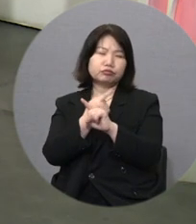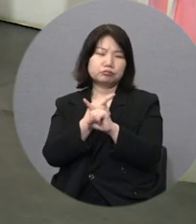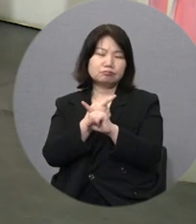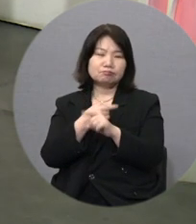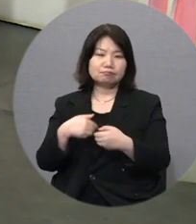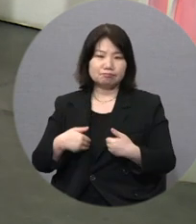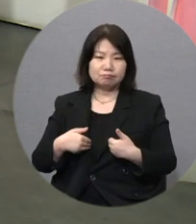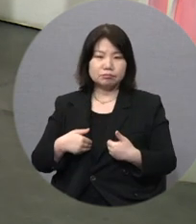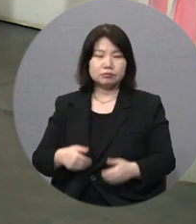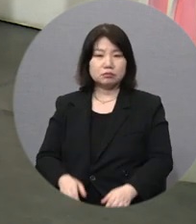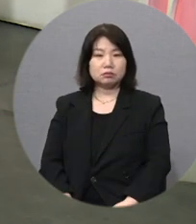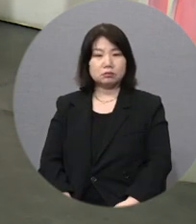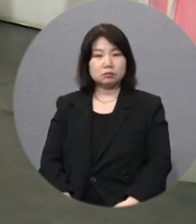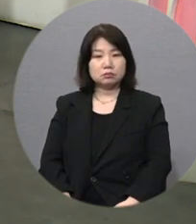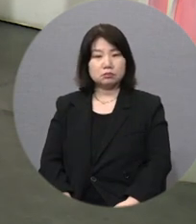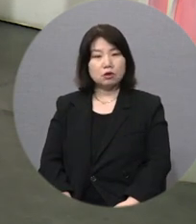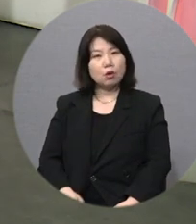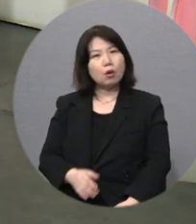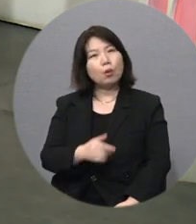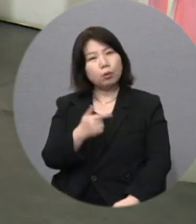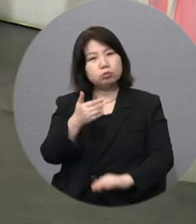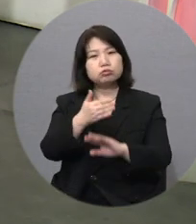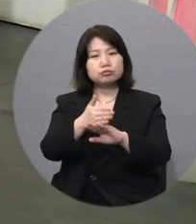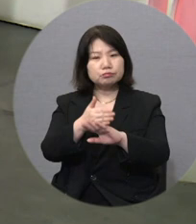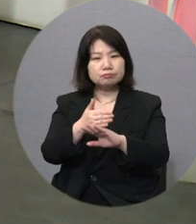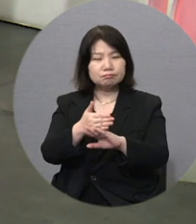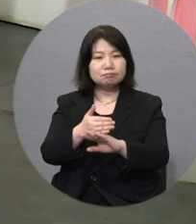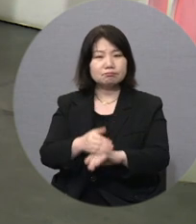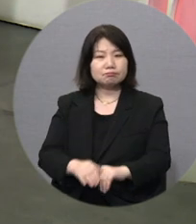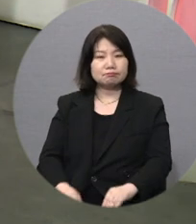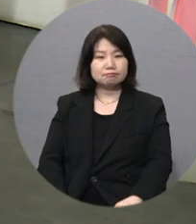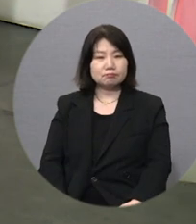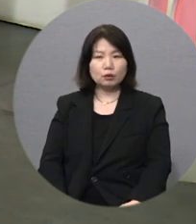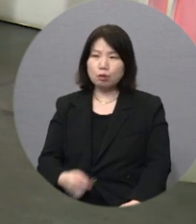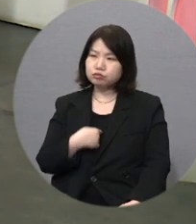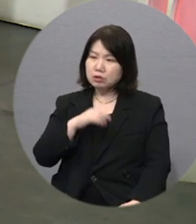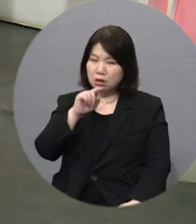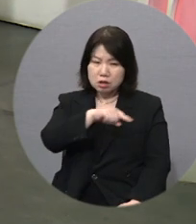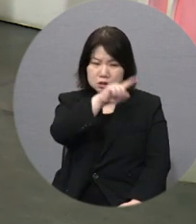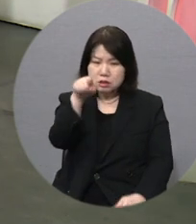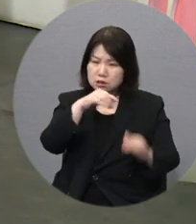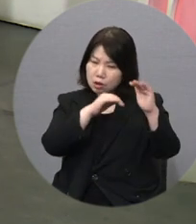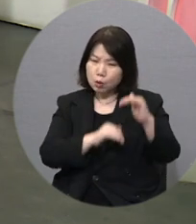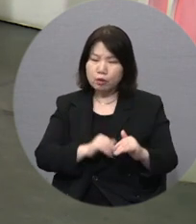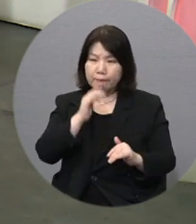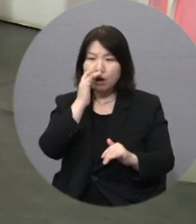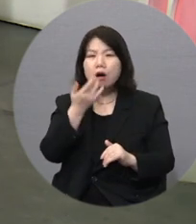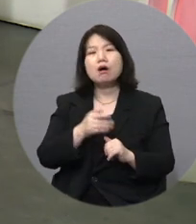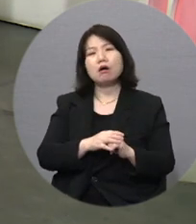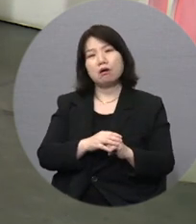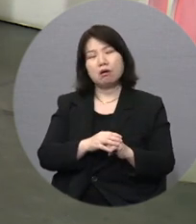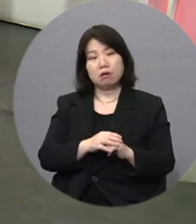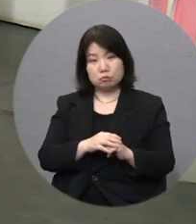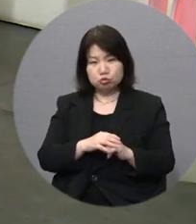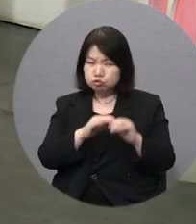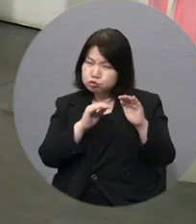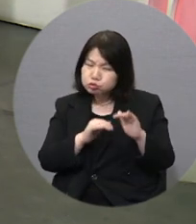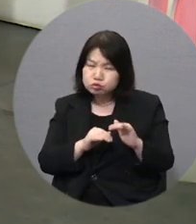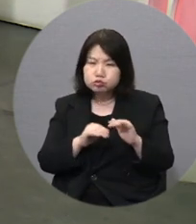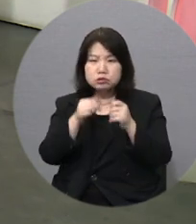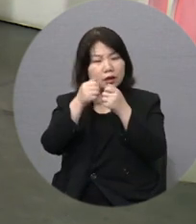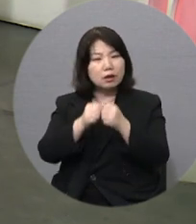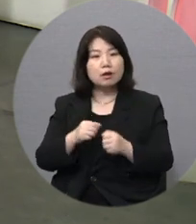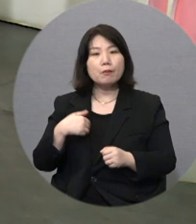어 어 오늘 너무 좋은 말씀해주셨어요 저희들은 잘 모르니까 알는 거 같지만 잘 모르는 부분들이 너무